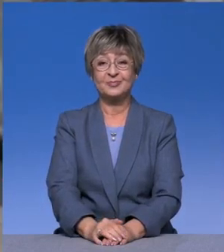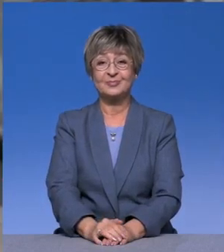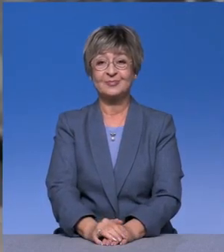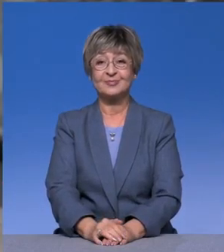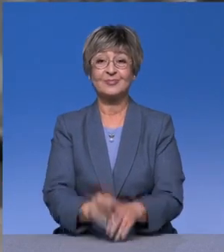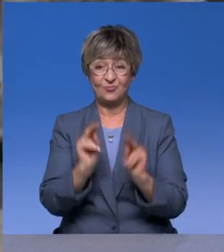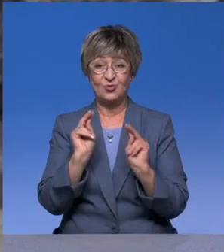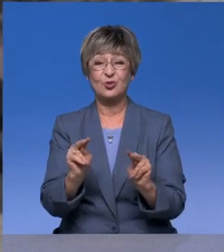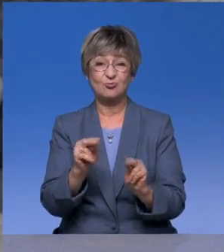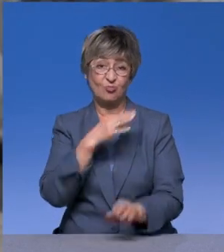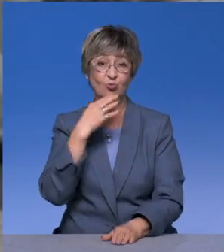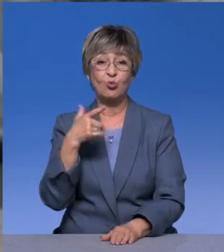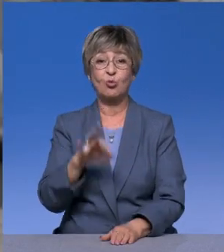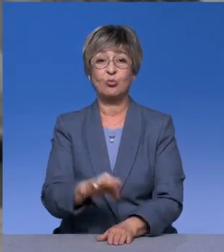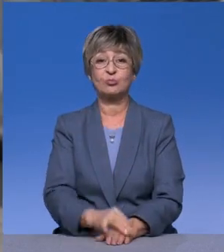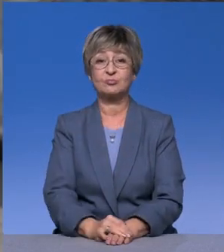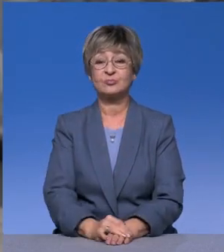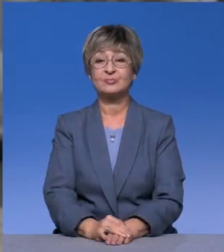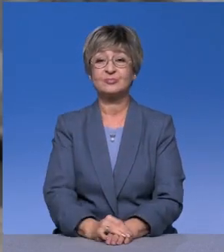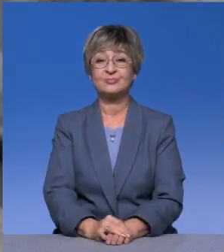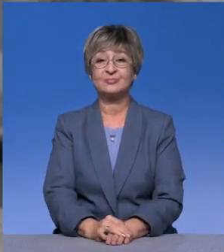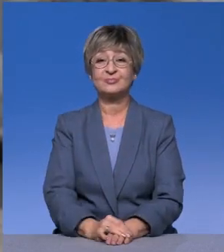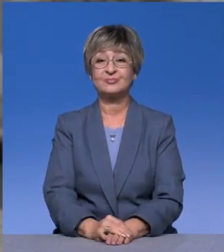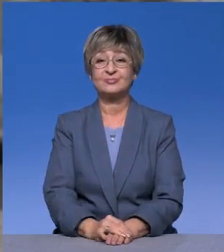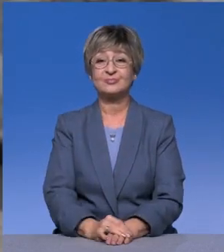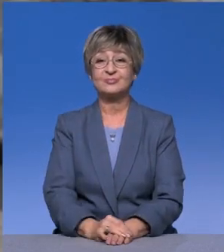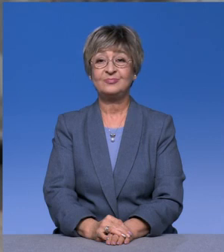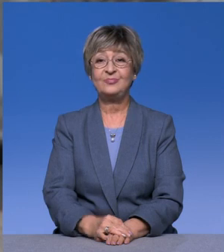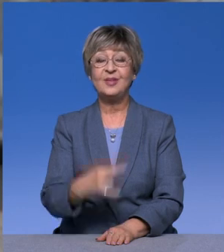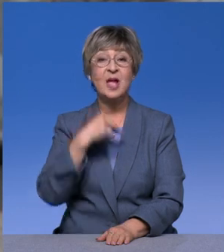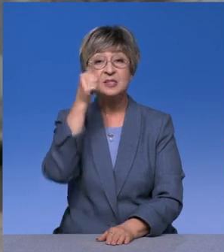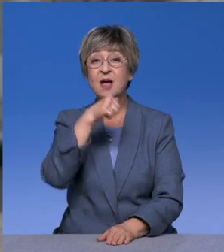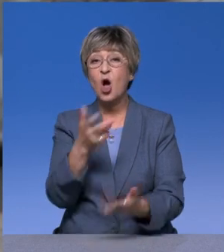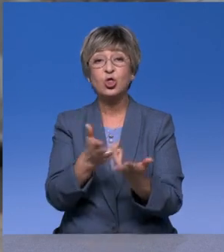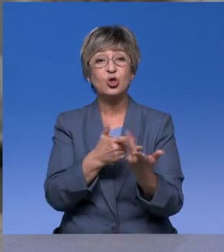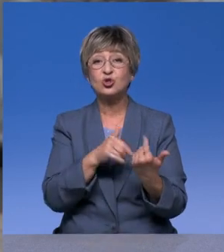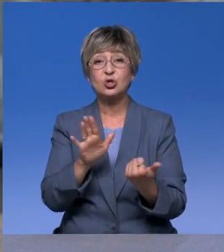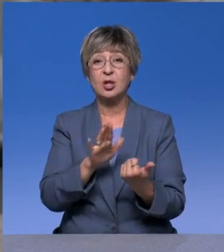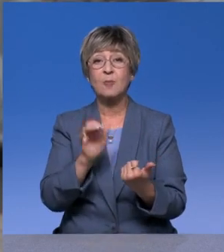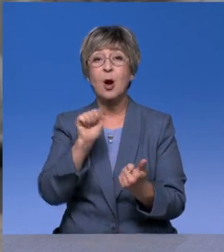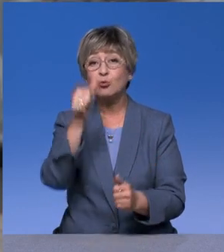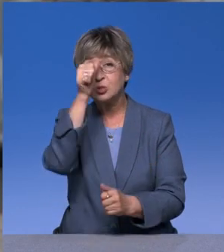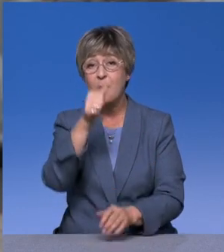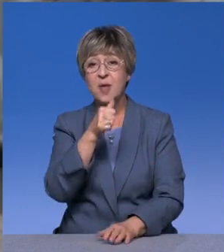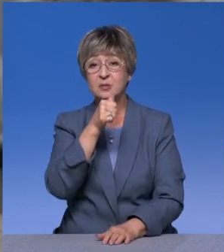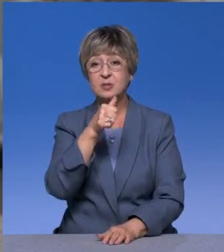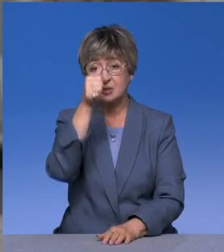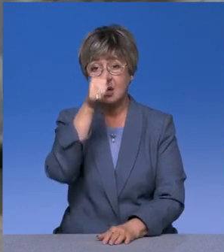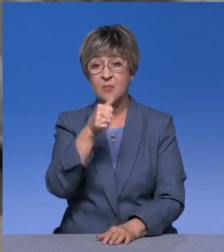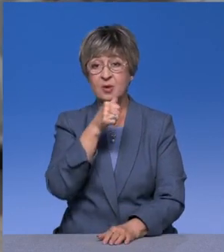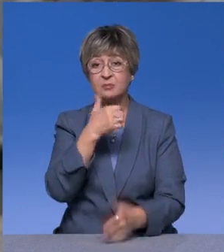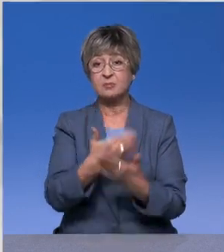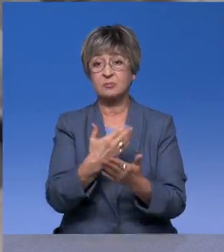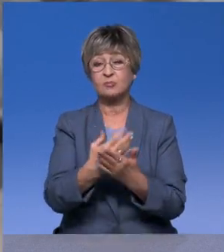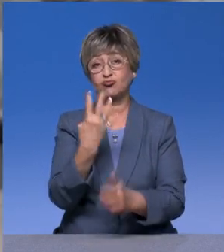Честно, много. Ну, я за год не считала, я могу сказать, сколько за месяц. Ну, за месяц порядка